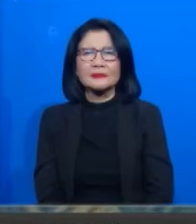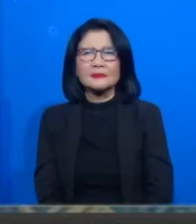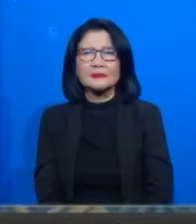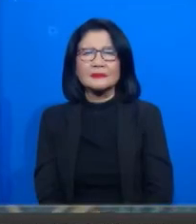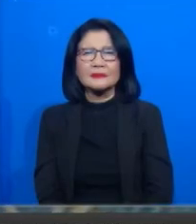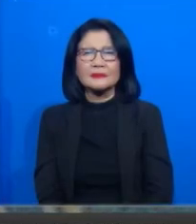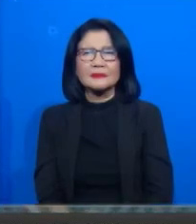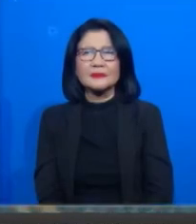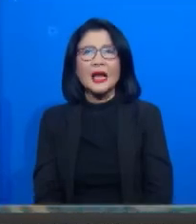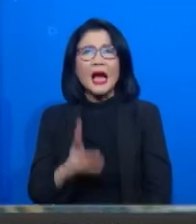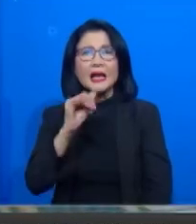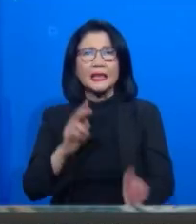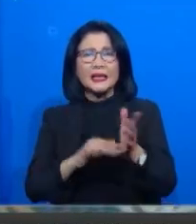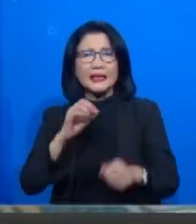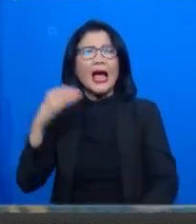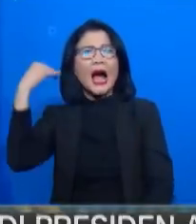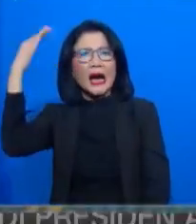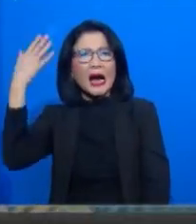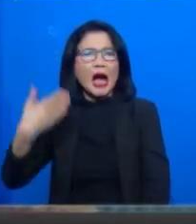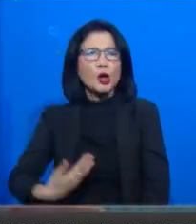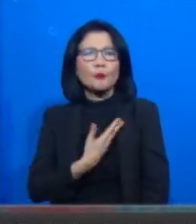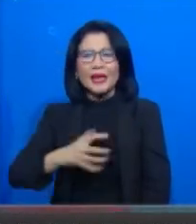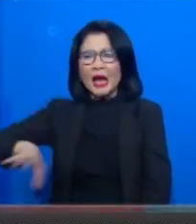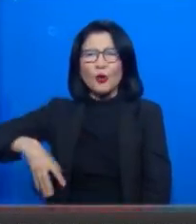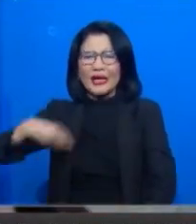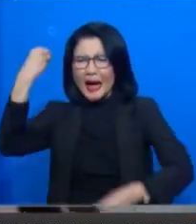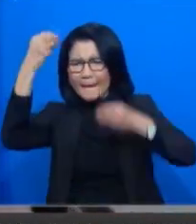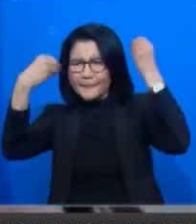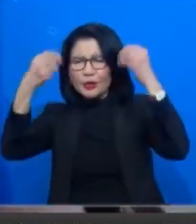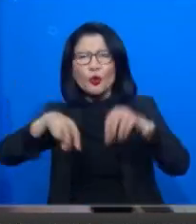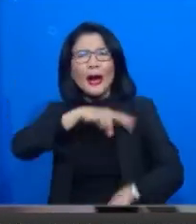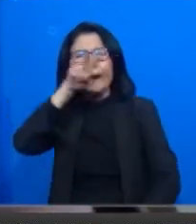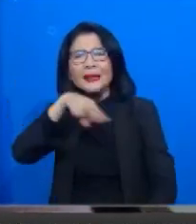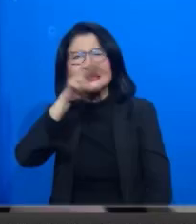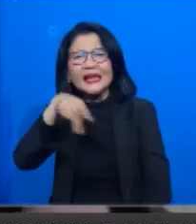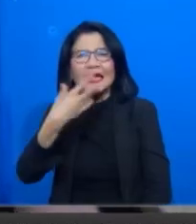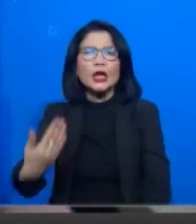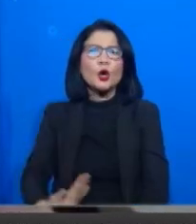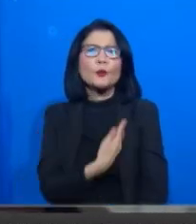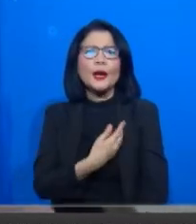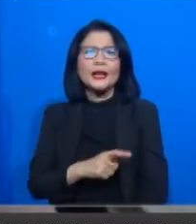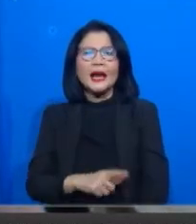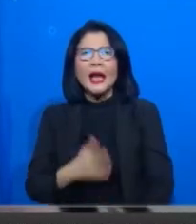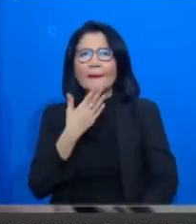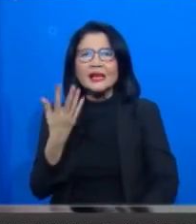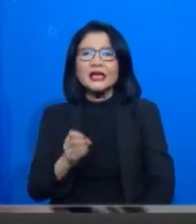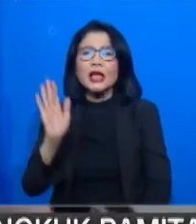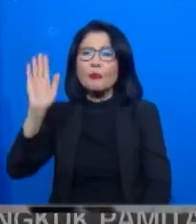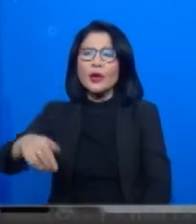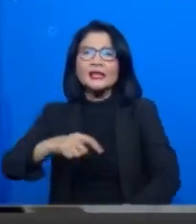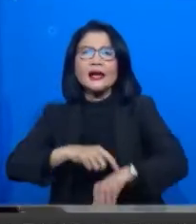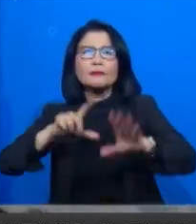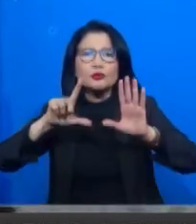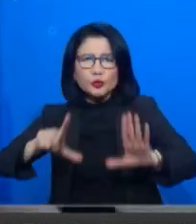Sementara itu, Rini, kakak korban, menyebut keluarga sempat bingung mencari korban yang biasanya pulang pukul 7 malam, namun